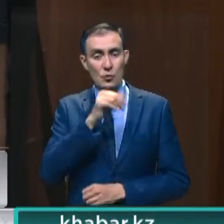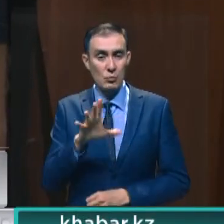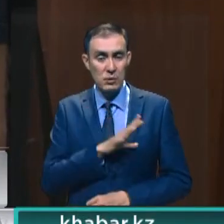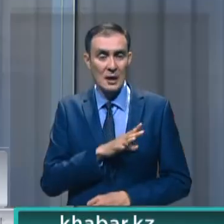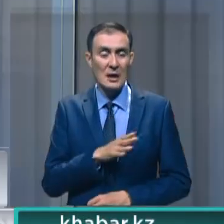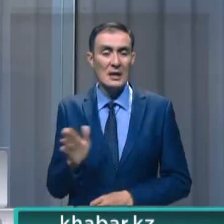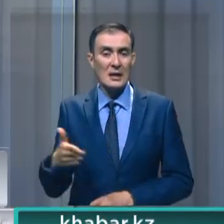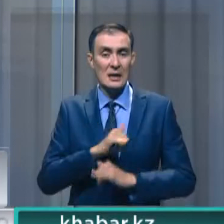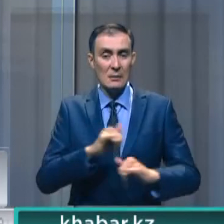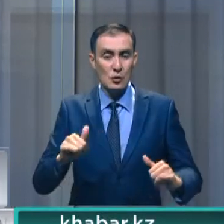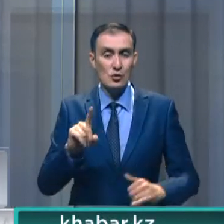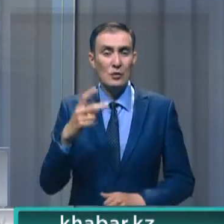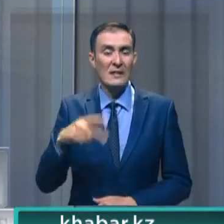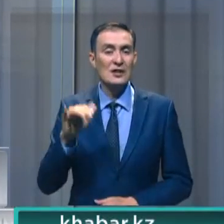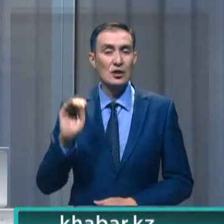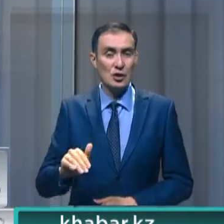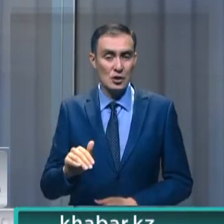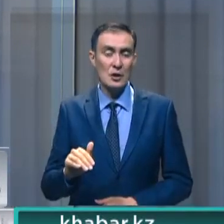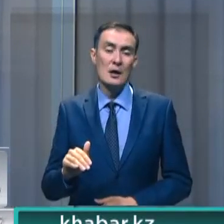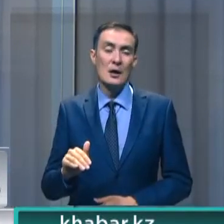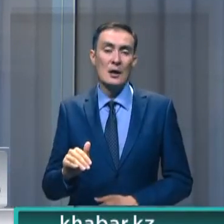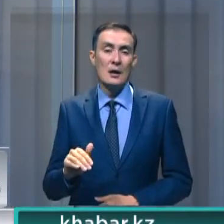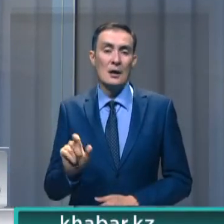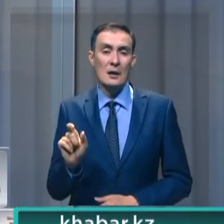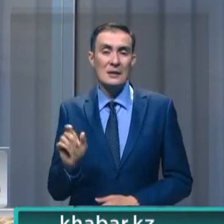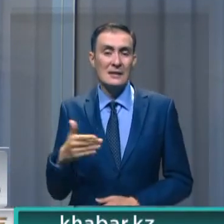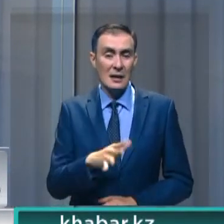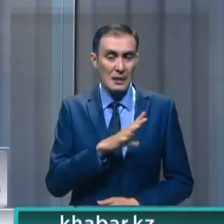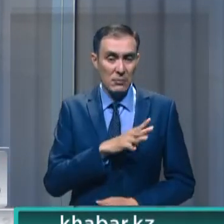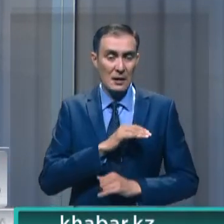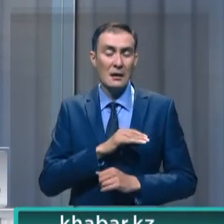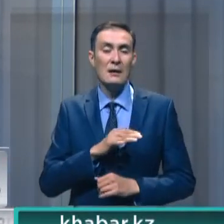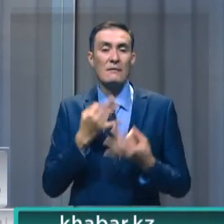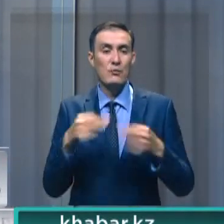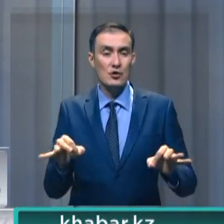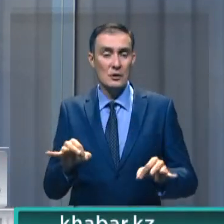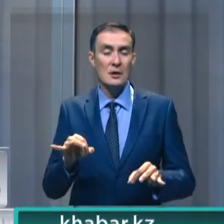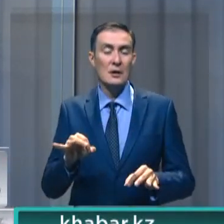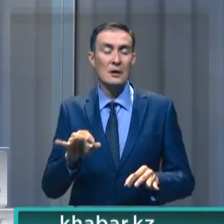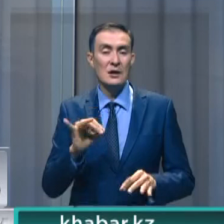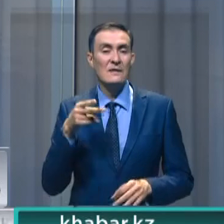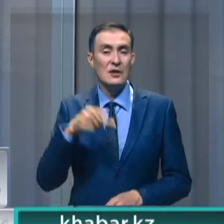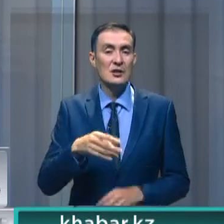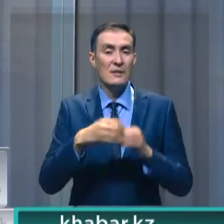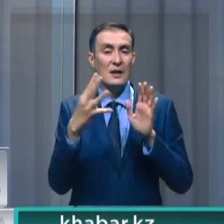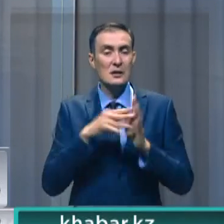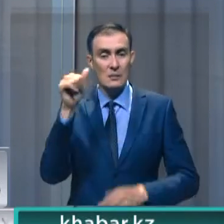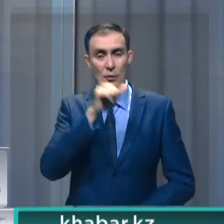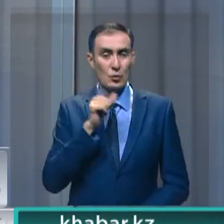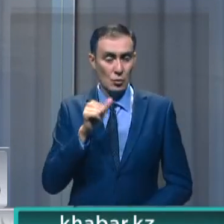произведено зарыбление около 120 тысяч сигалетками. И в